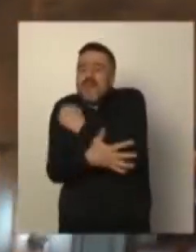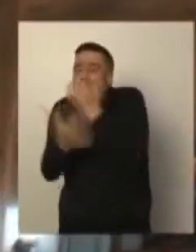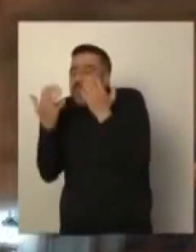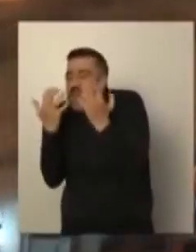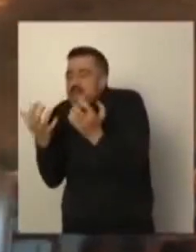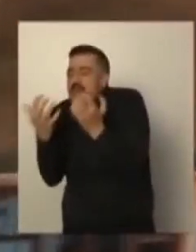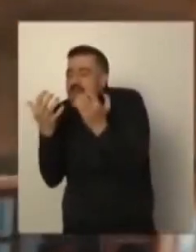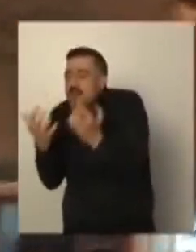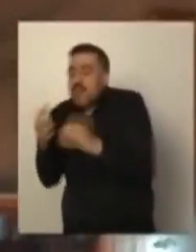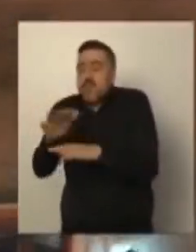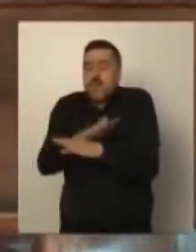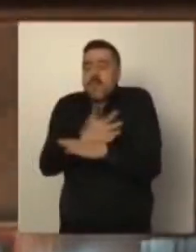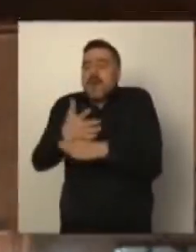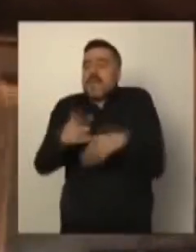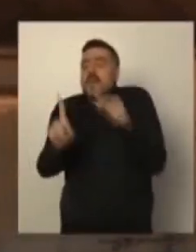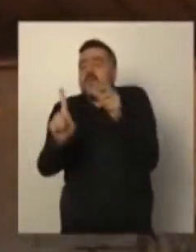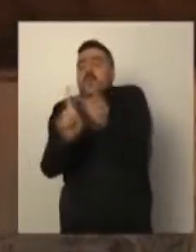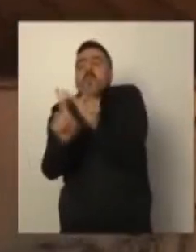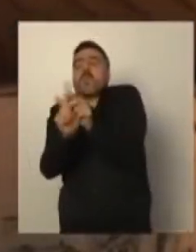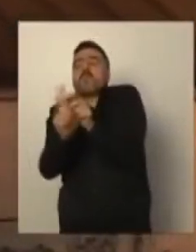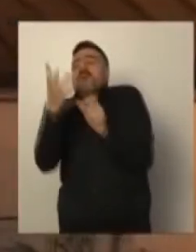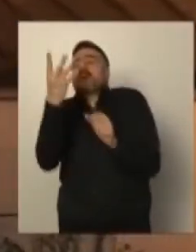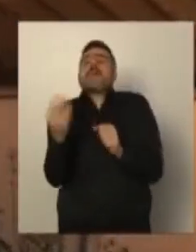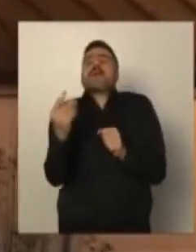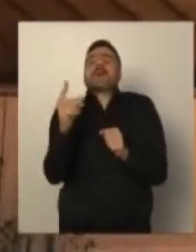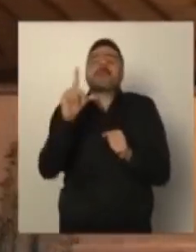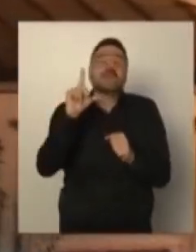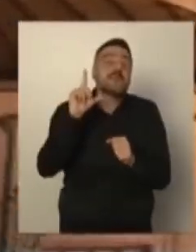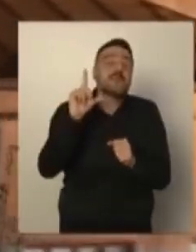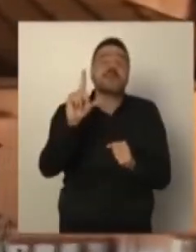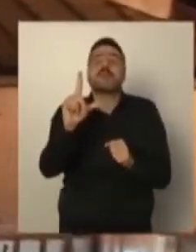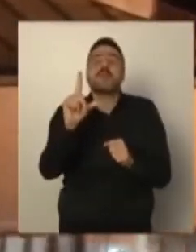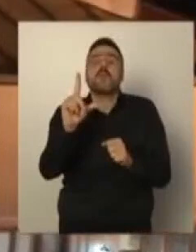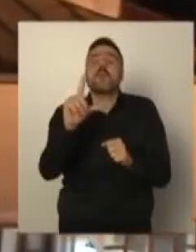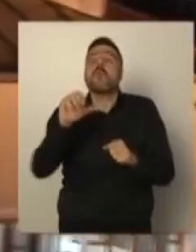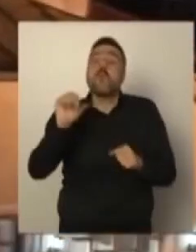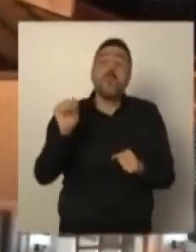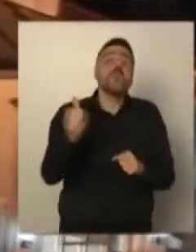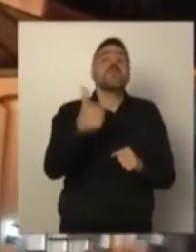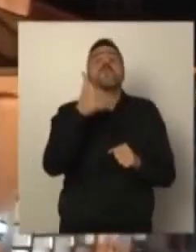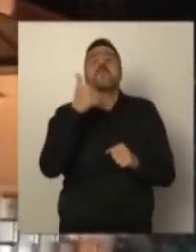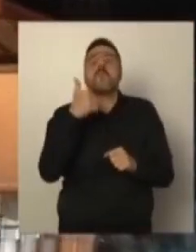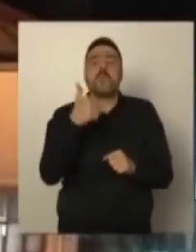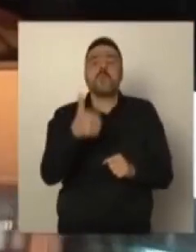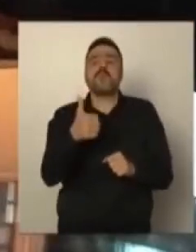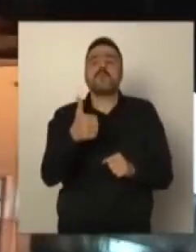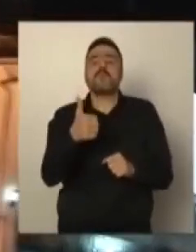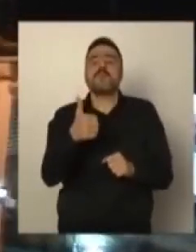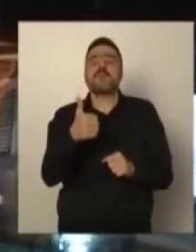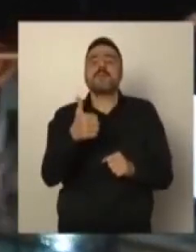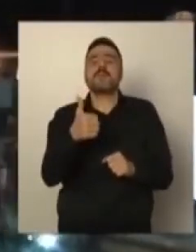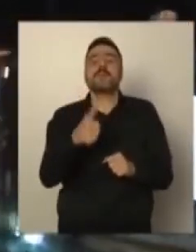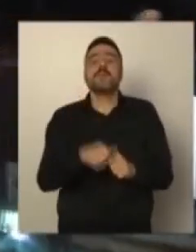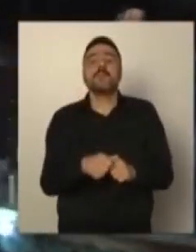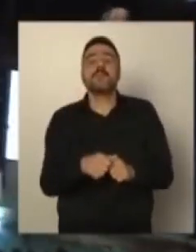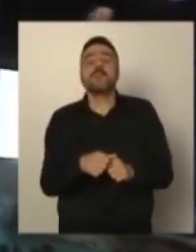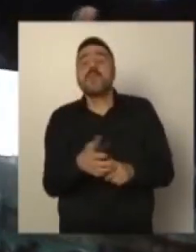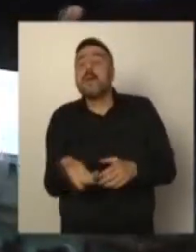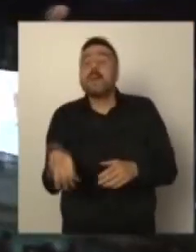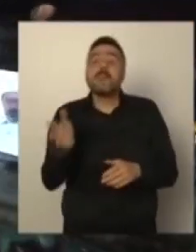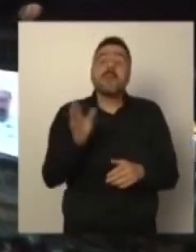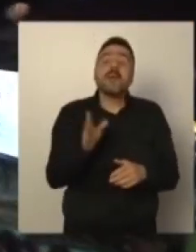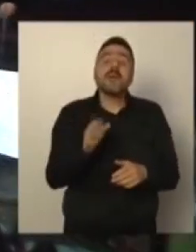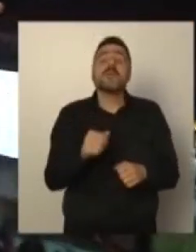el sürmeyin. Ahde vefa gösterin. Çünkü ahit sorumluluk doğurur. Bir diğer